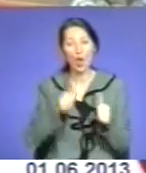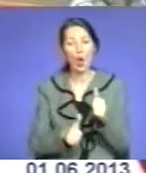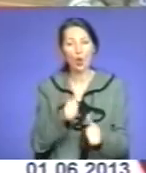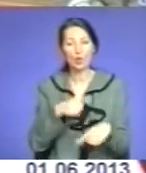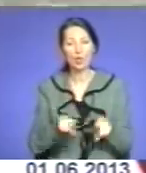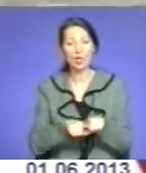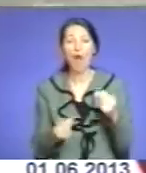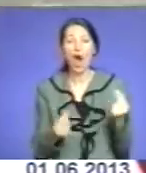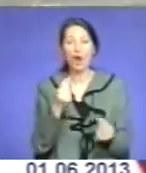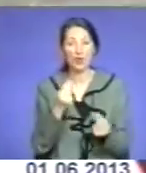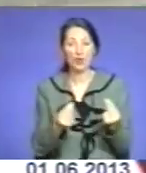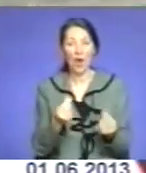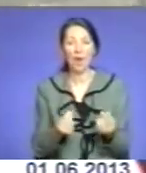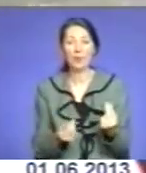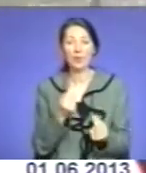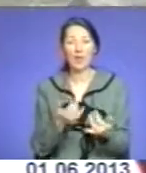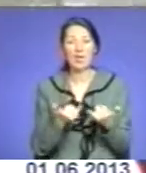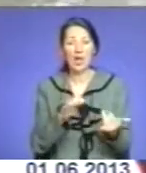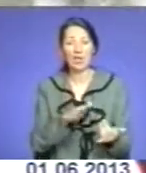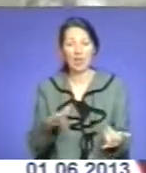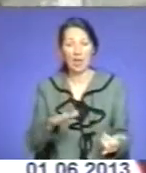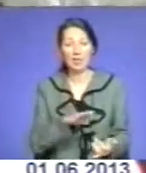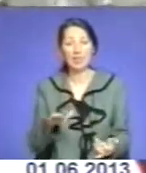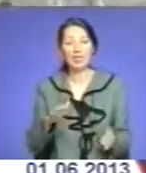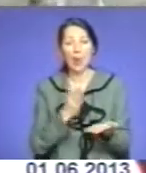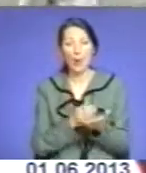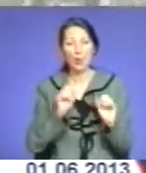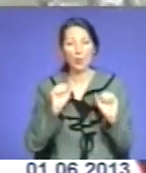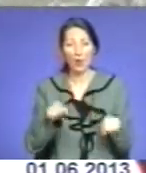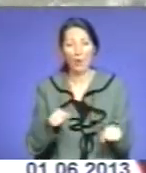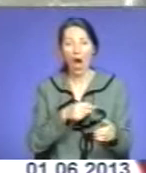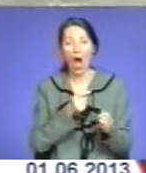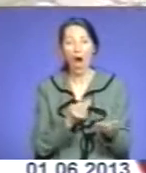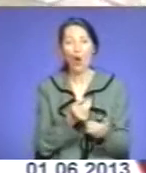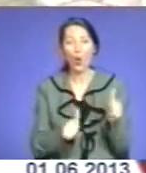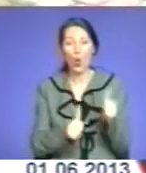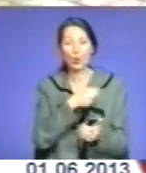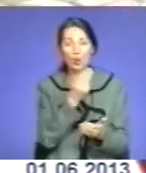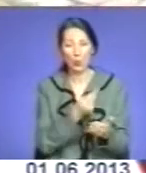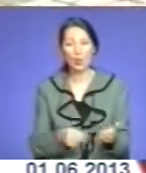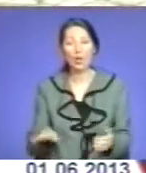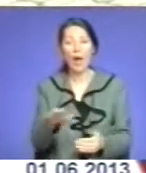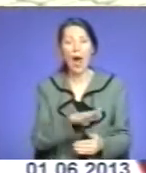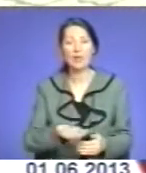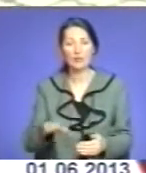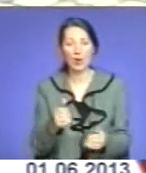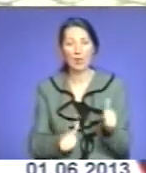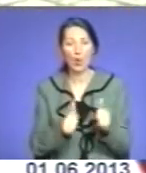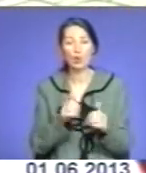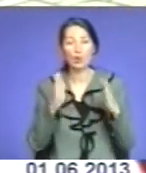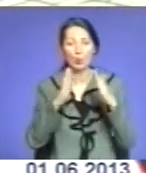та розваги. Ігротеки для дітей, діти мають права, конкурс малюнків на асфальті, конкурс «Будинок моєї